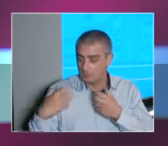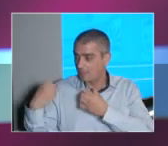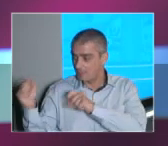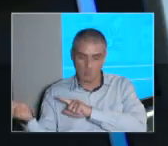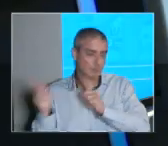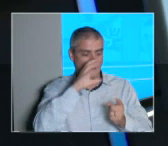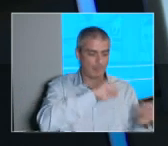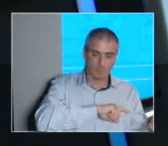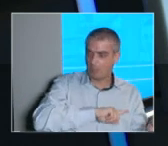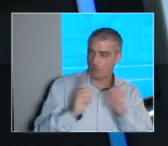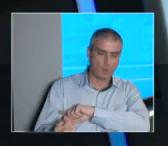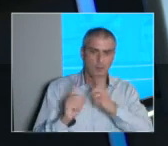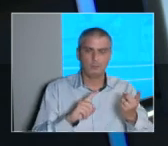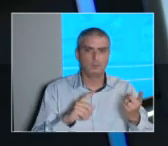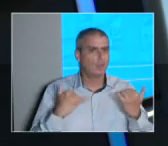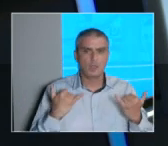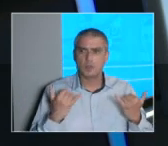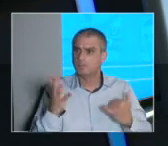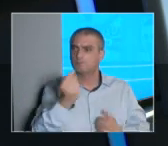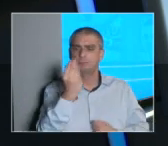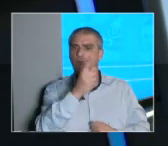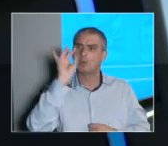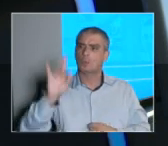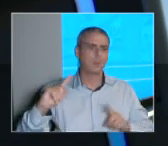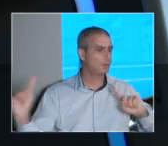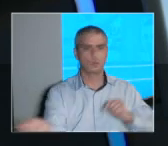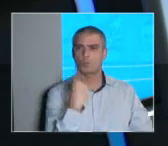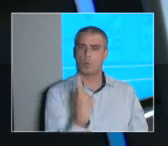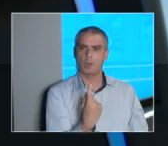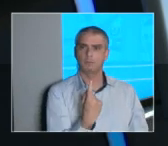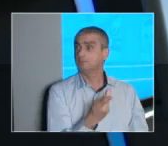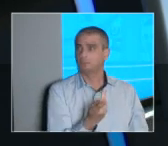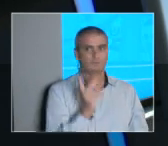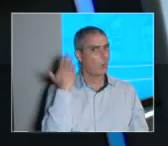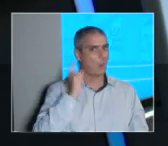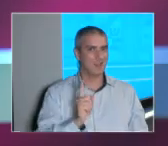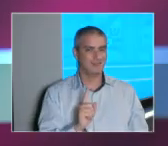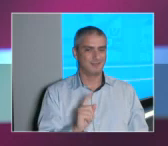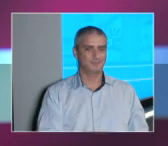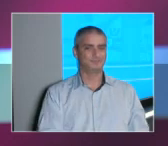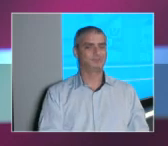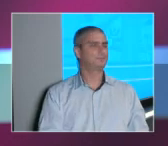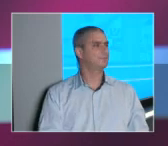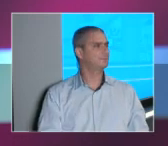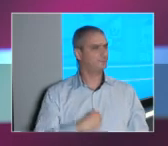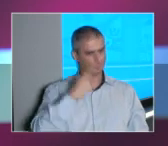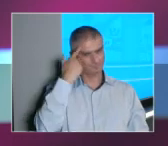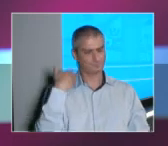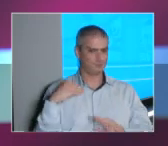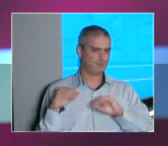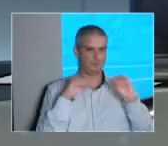רפובליקאי, הפוך, מצד שני, היום לקרוא מישהו שהוא נגד המערכת. כן. זה דבר שלא היה בעבר. אני חושב, אבי, לפני